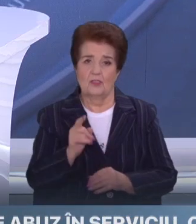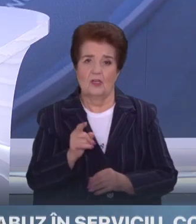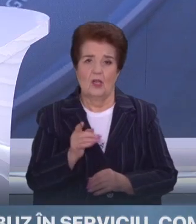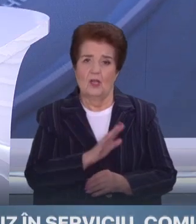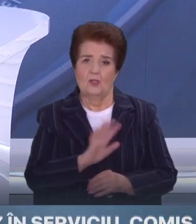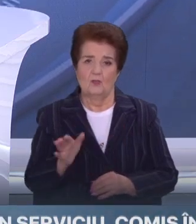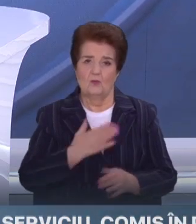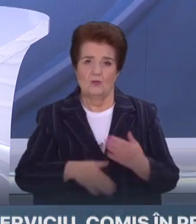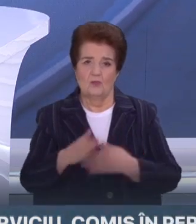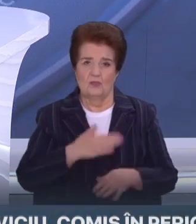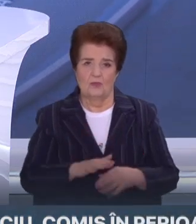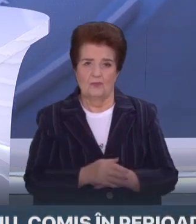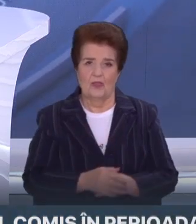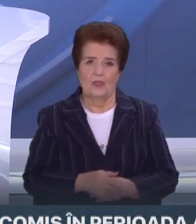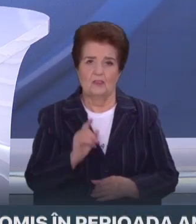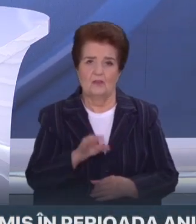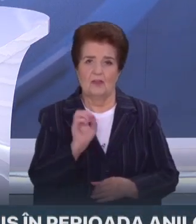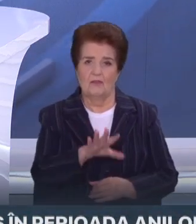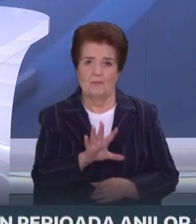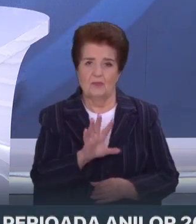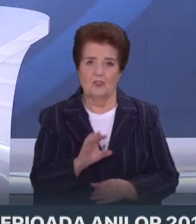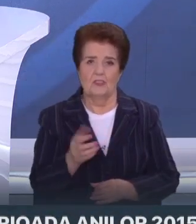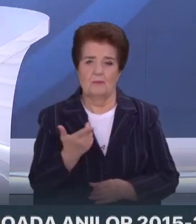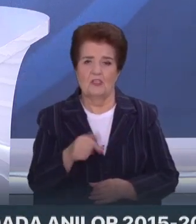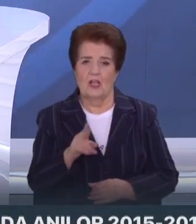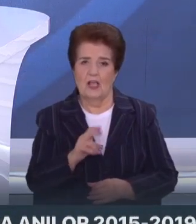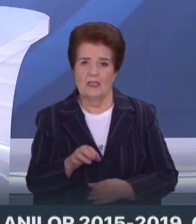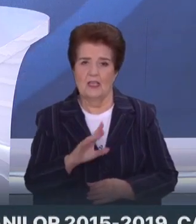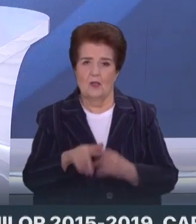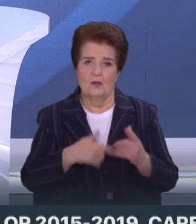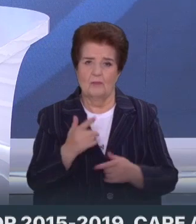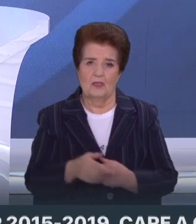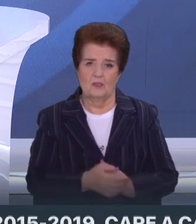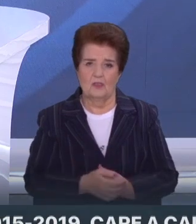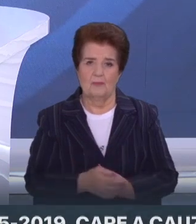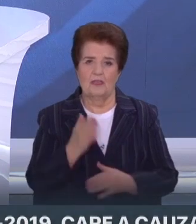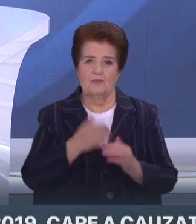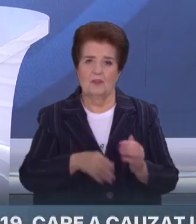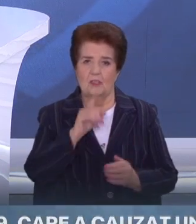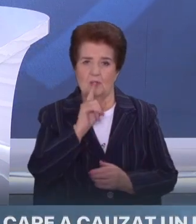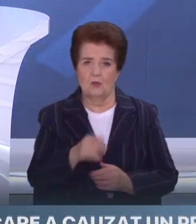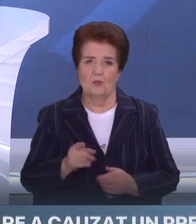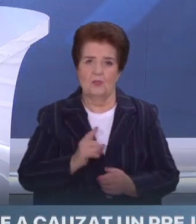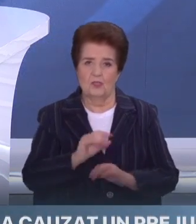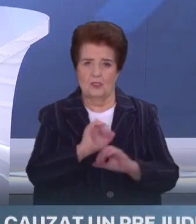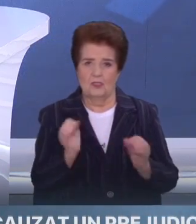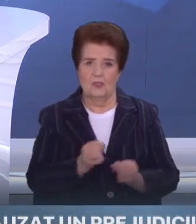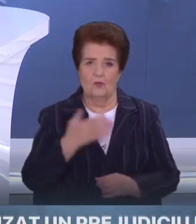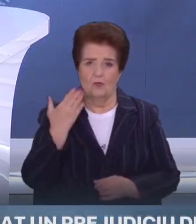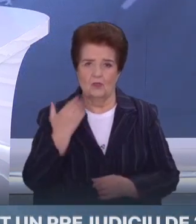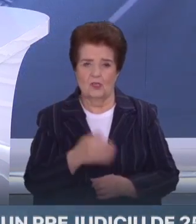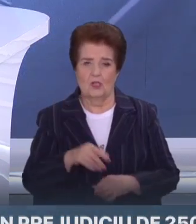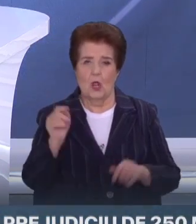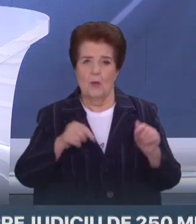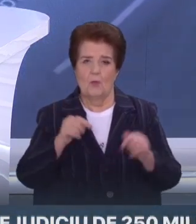pentru fermieri. Maximele vor fi până la 15 grade în următoarea perioadă și abia spre sfârșitul lunii ne așteaptă o răcire ușoară a vremii și ploi